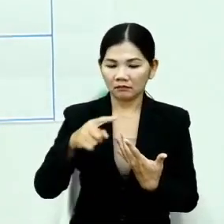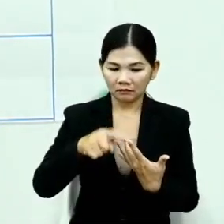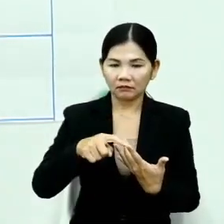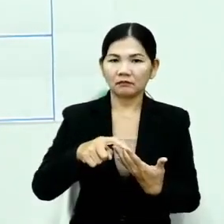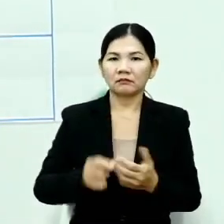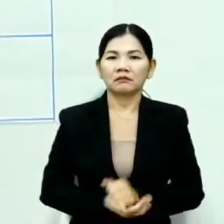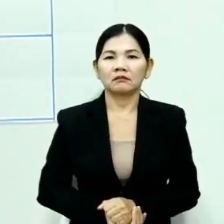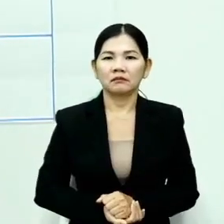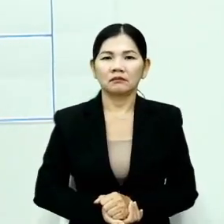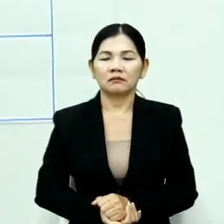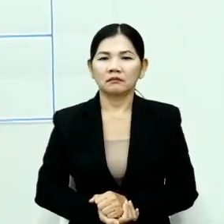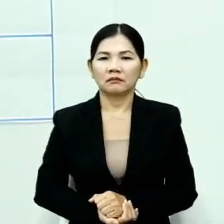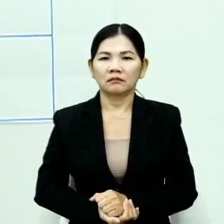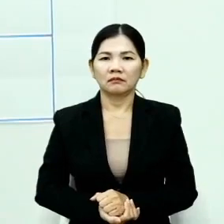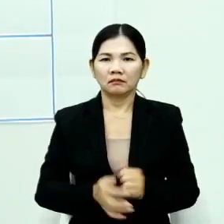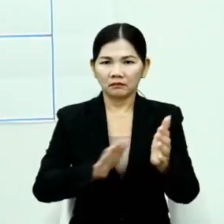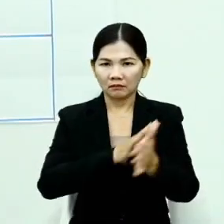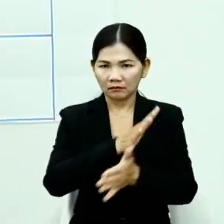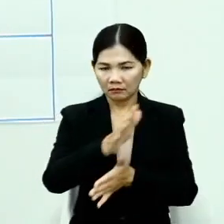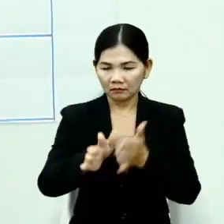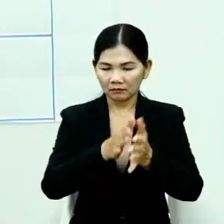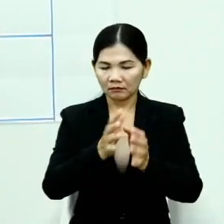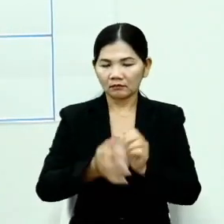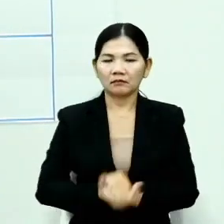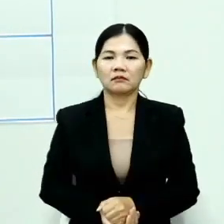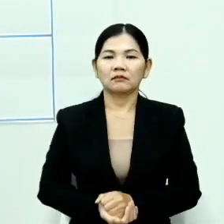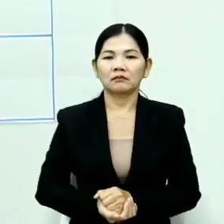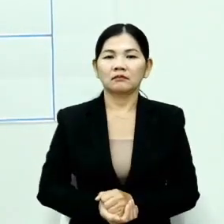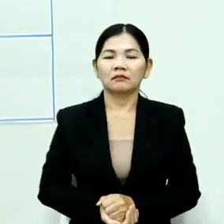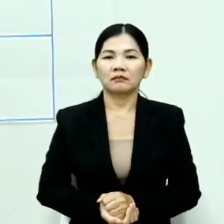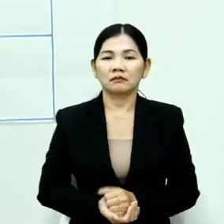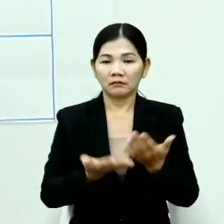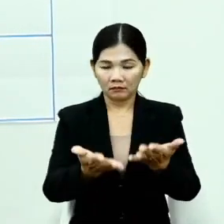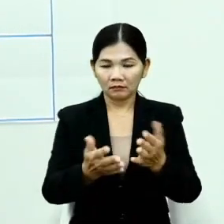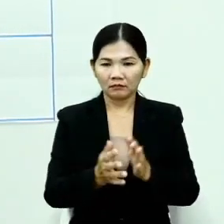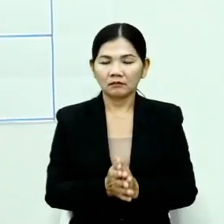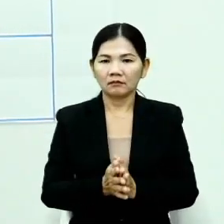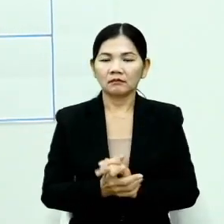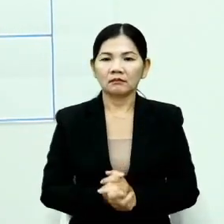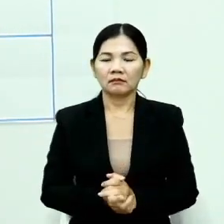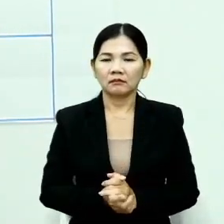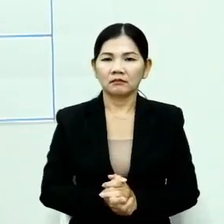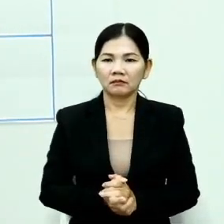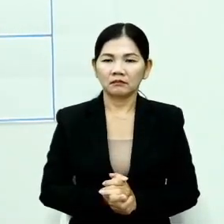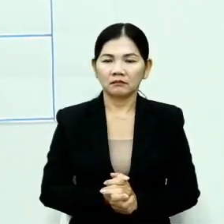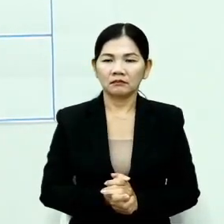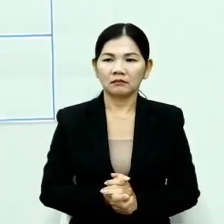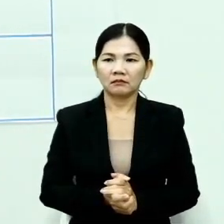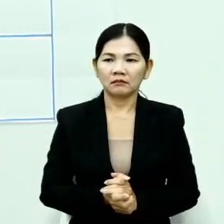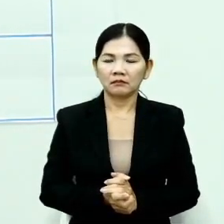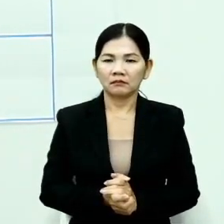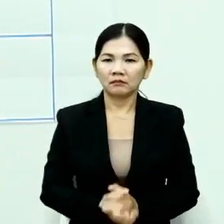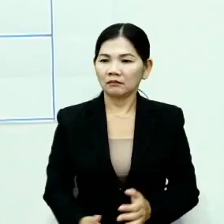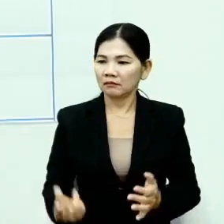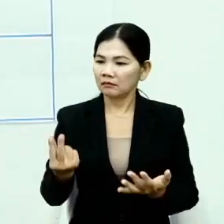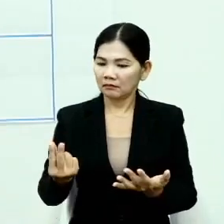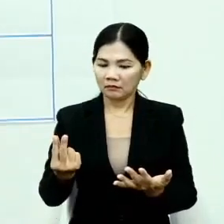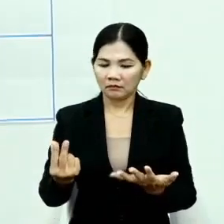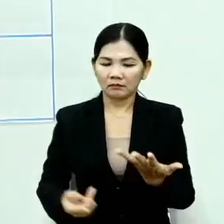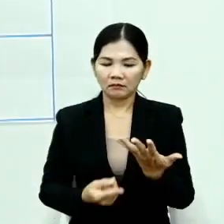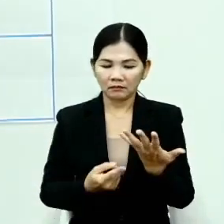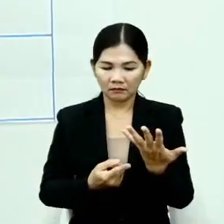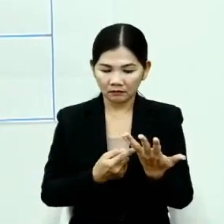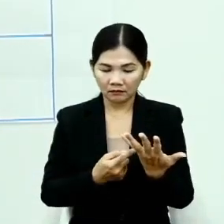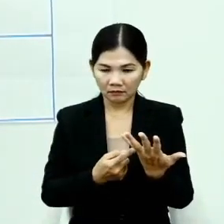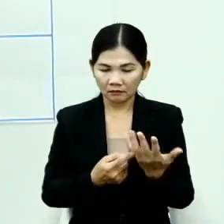នឥឡូវកូនកូនត្រៀមខ្លួនធ្វើចាព្យាង្គថៅជាងកាដំបំចាហើយយើងនឹងមានព្យាង្គនៅខា